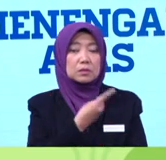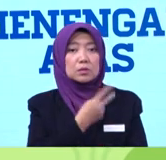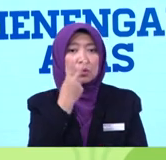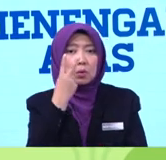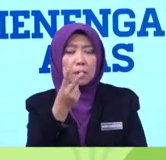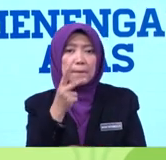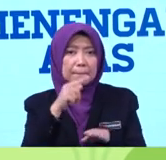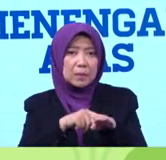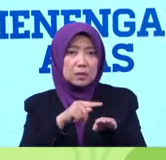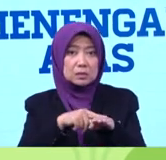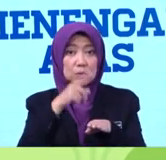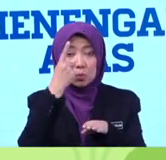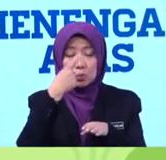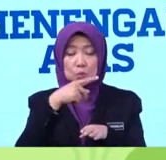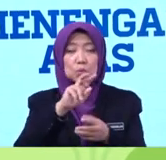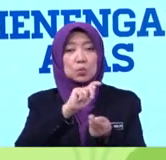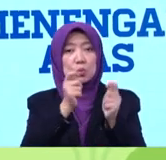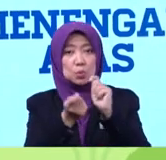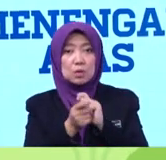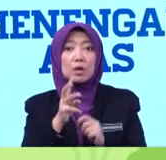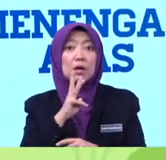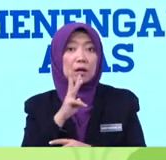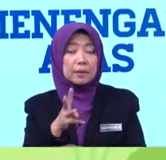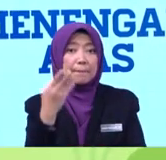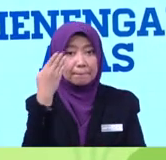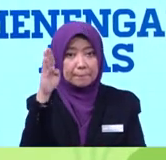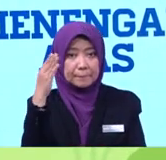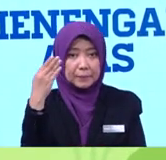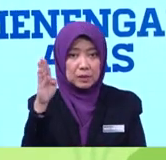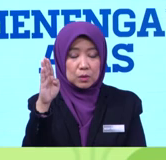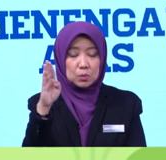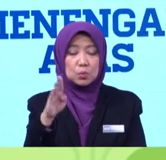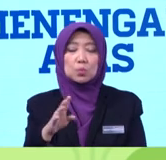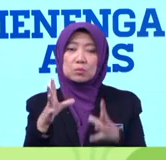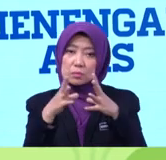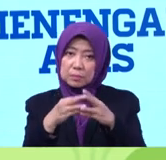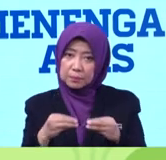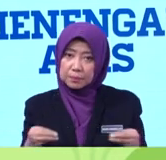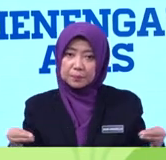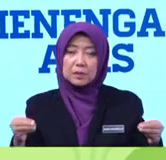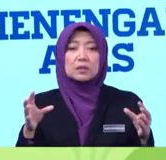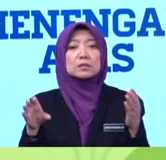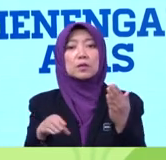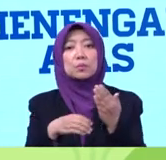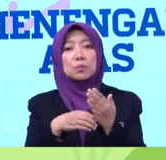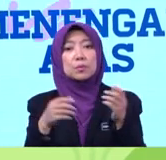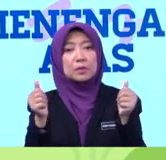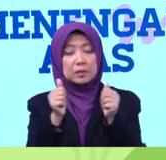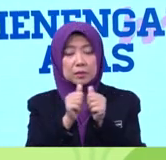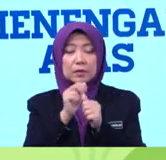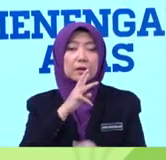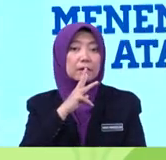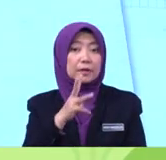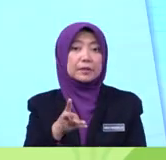untuk warna larutan metil Ina biru Lunto setelah dicampurkan dengan sampel air